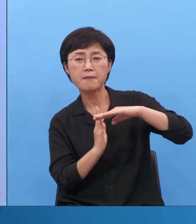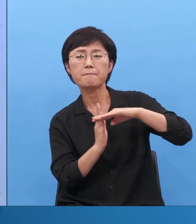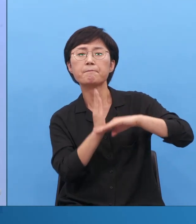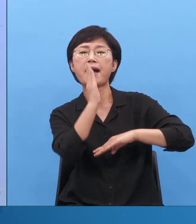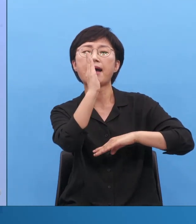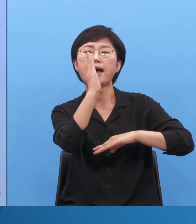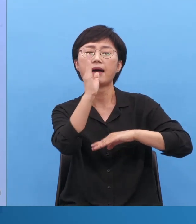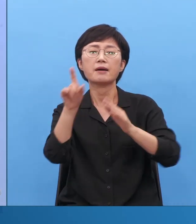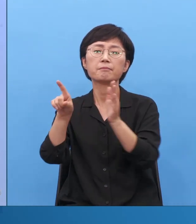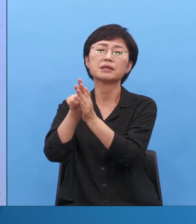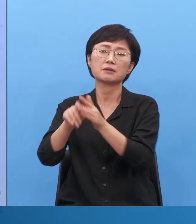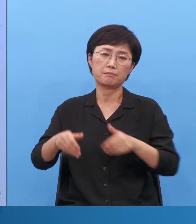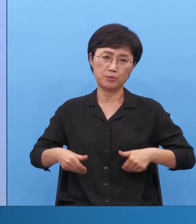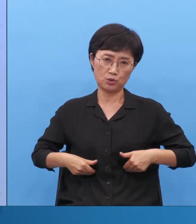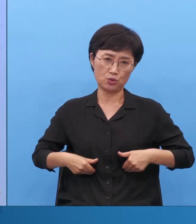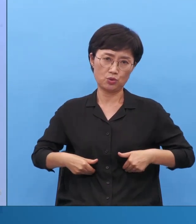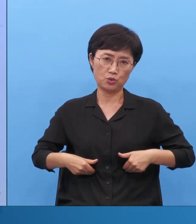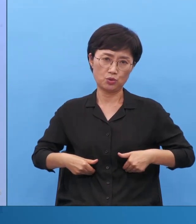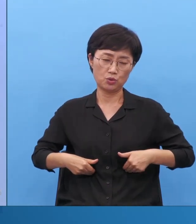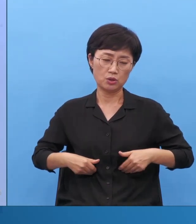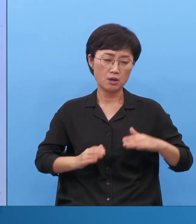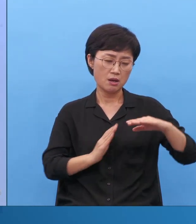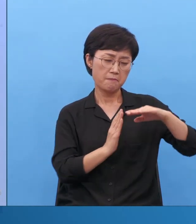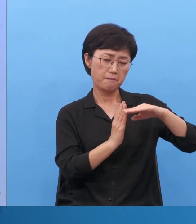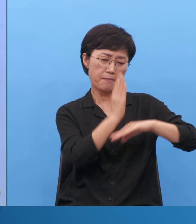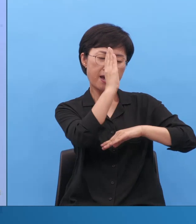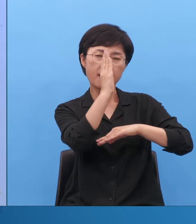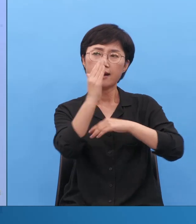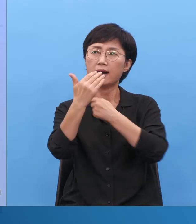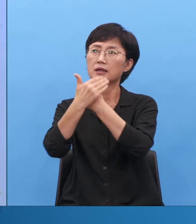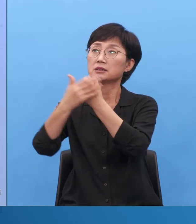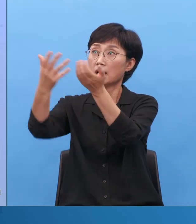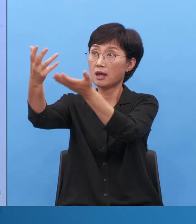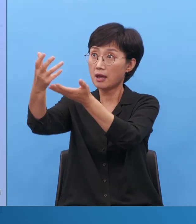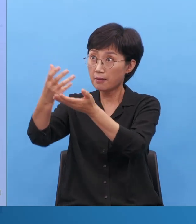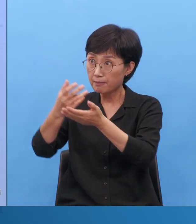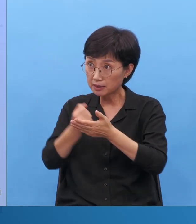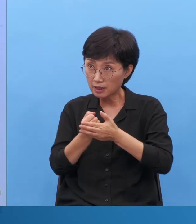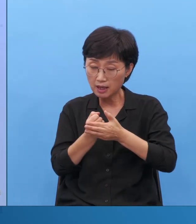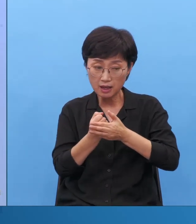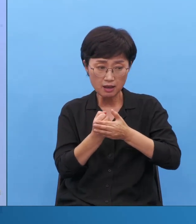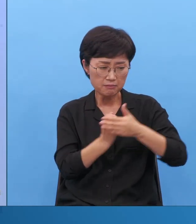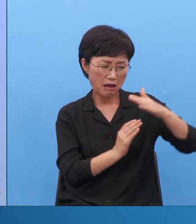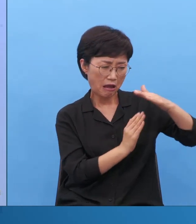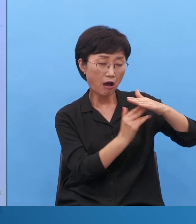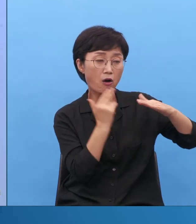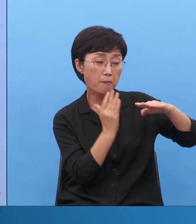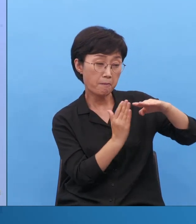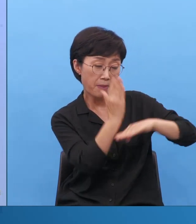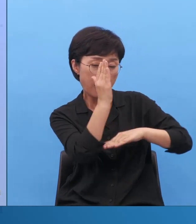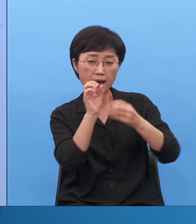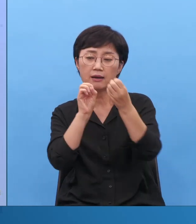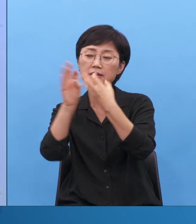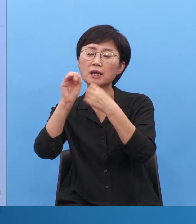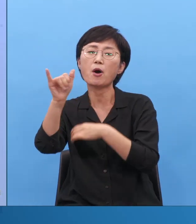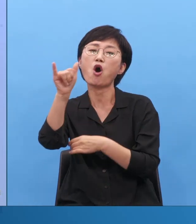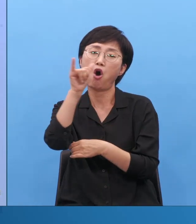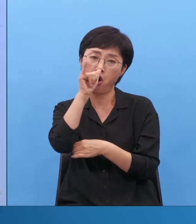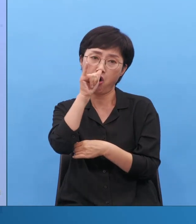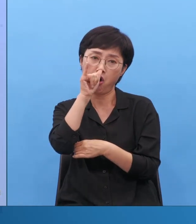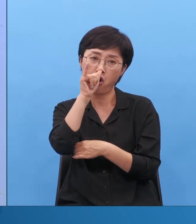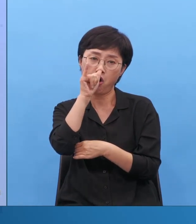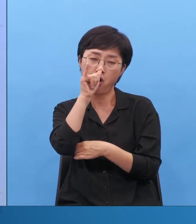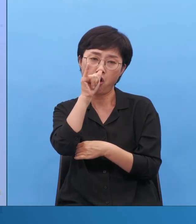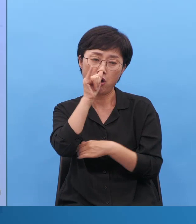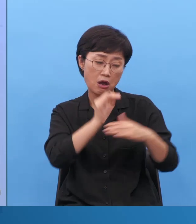Your health, your diseases, your businesses, every single thing must really receive the answers of God, the 도대체 transcending 예수 그리스도 누구십니까?